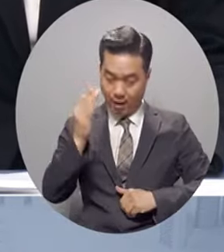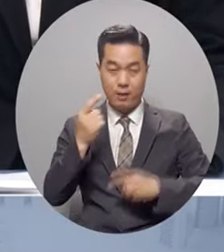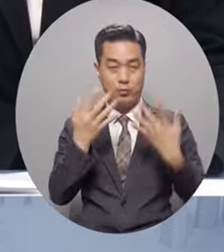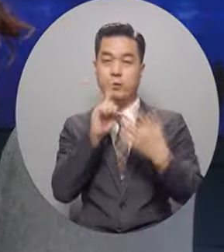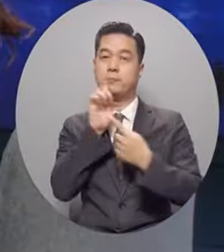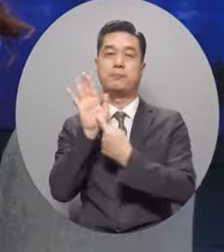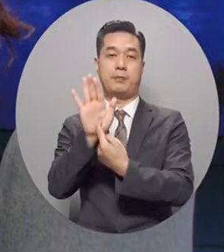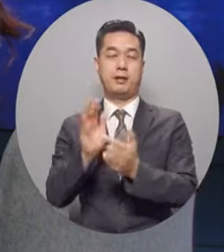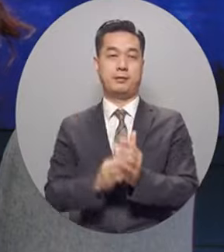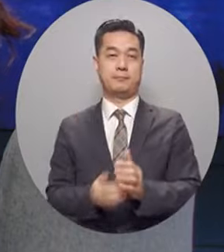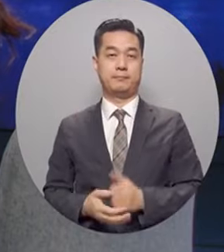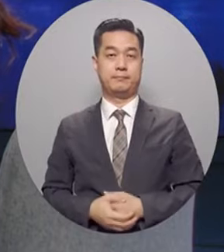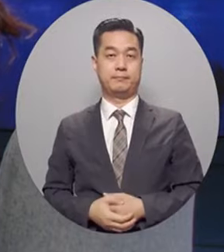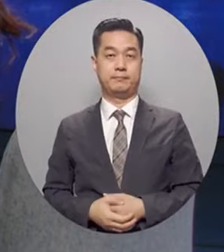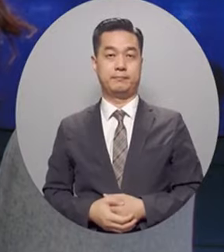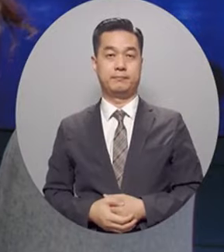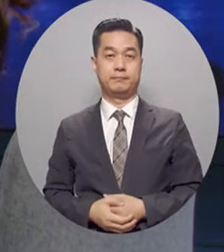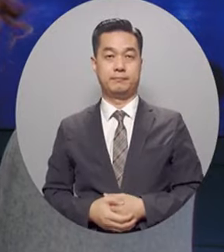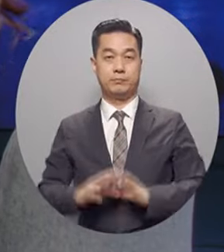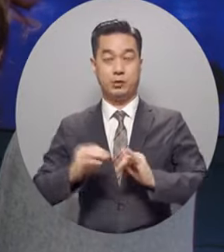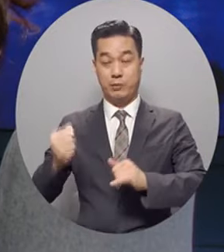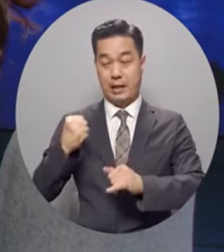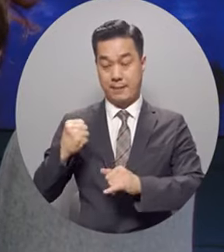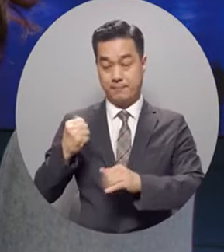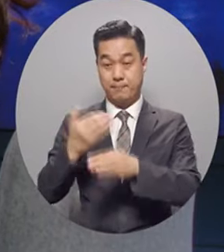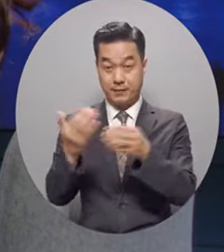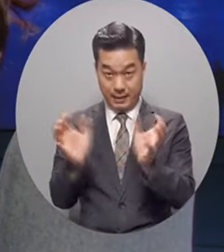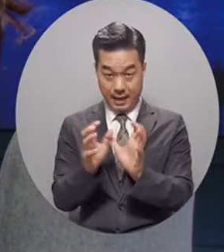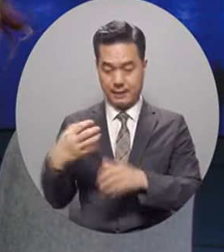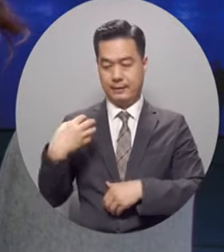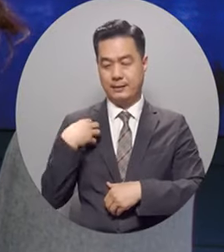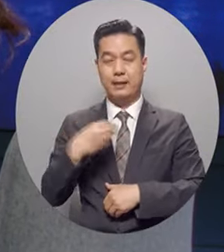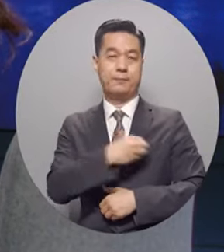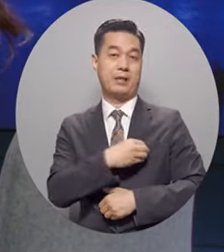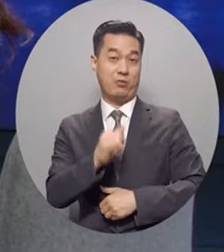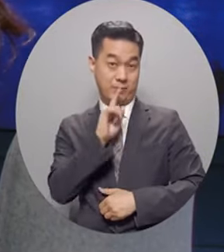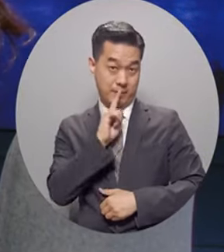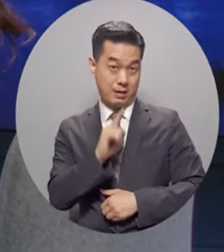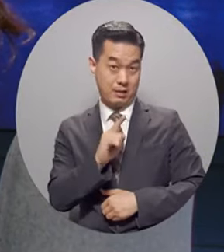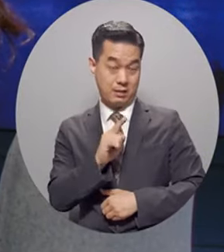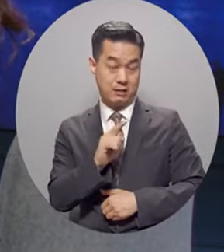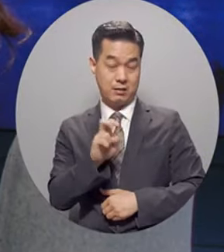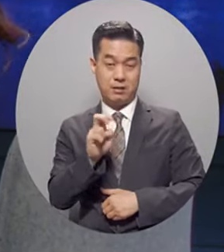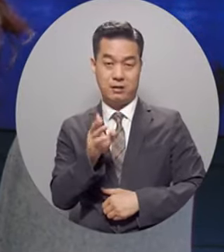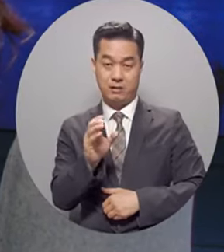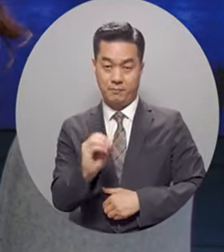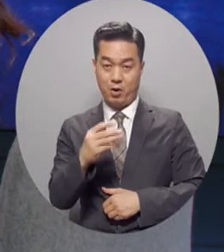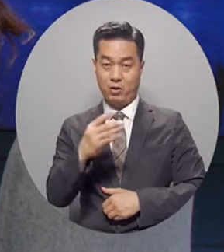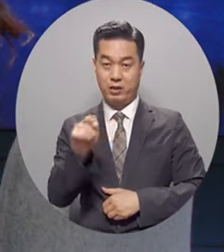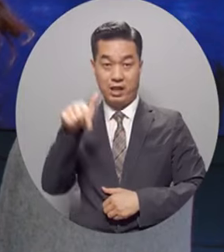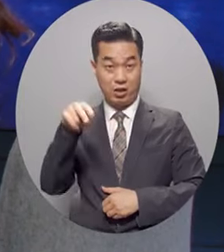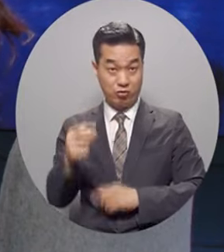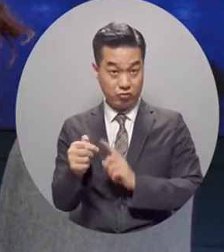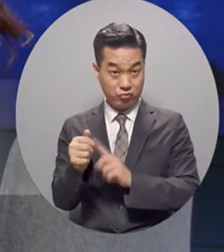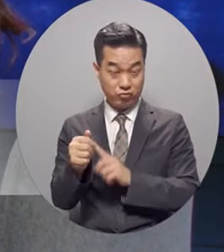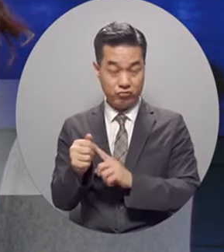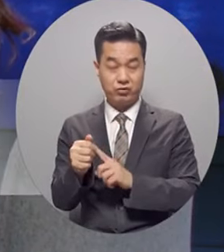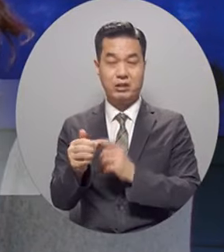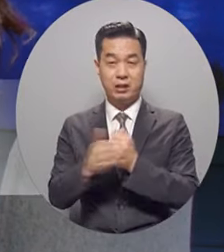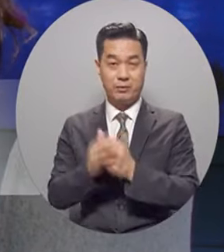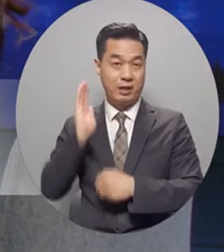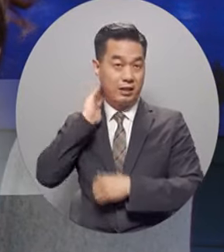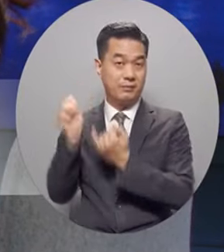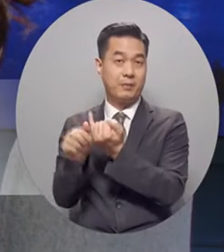했습니다 강씨가 국 국민의 임 책임 당원이다 예 근데 보다 보면 이제 명태 UN 때문에 김건희 여사가 하라고 줬다 뭐